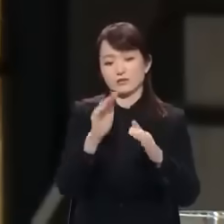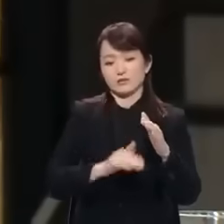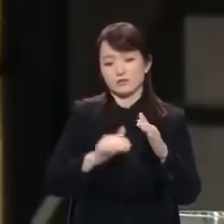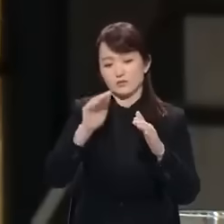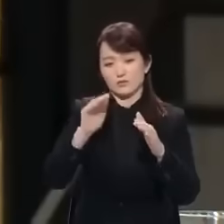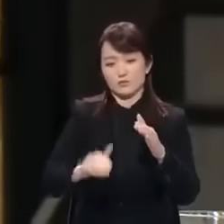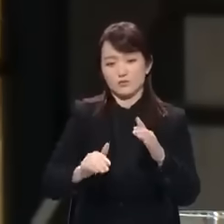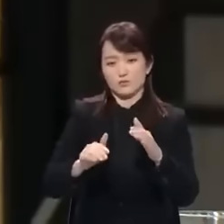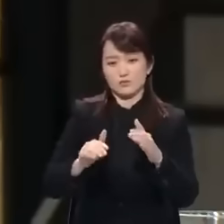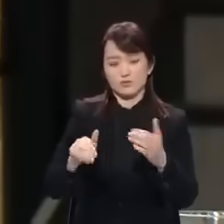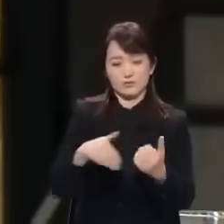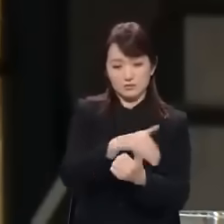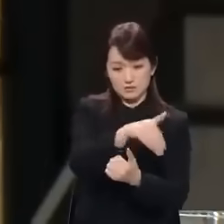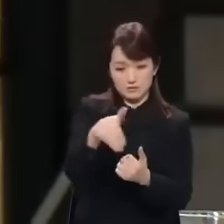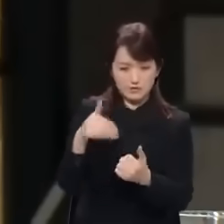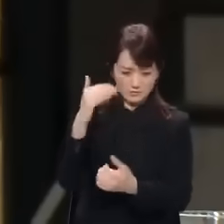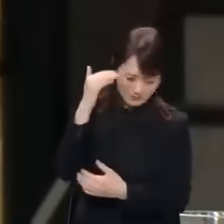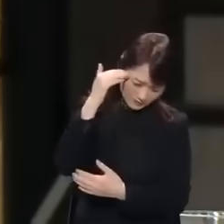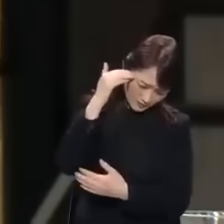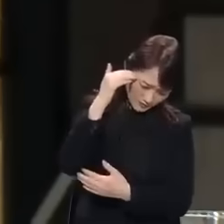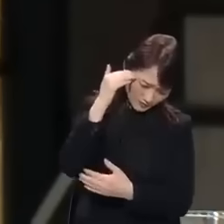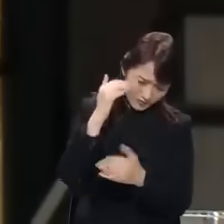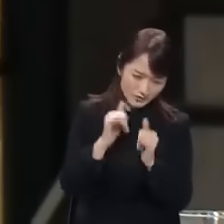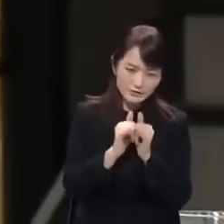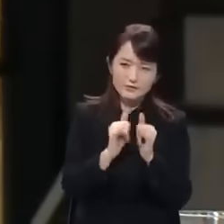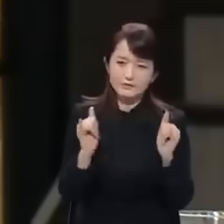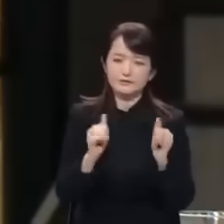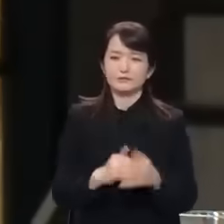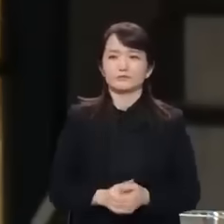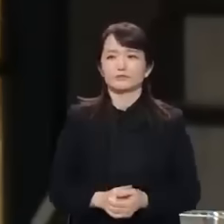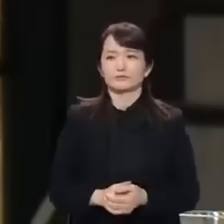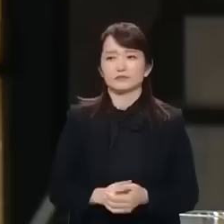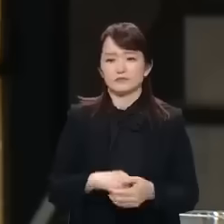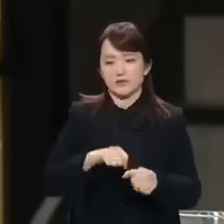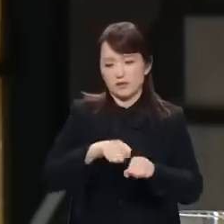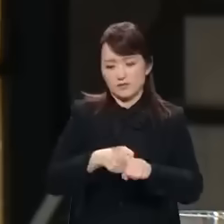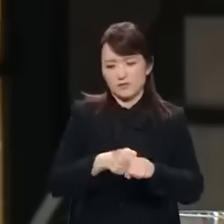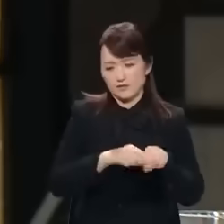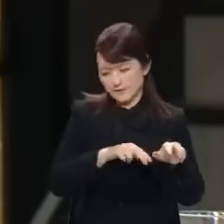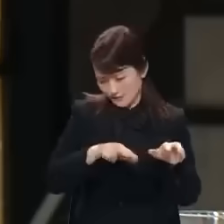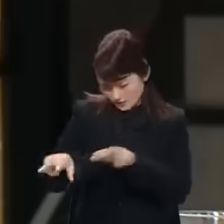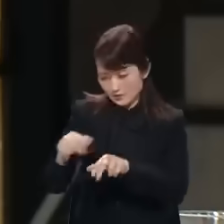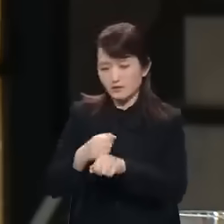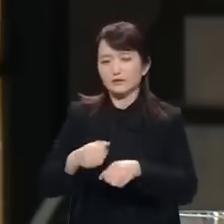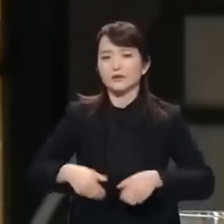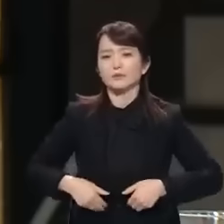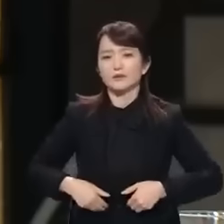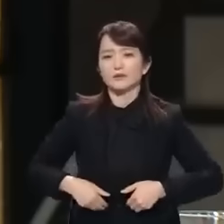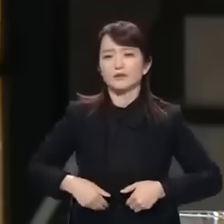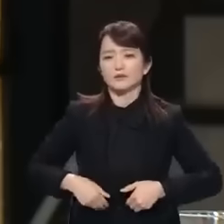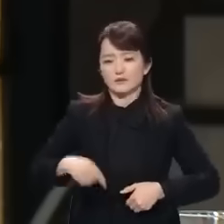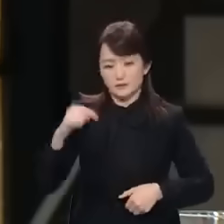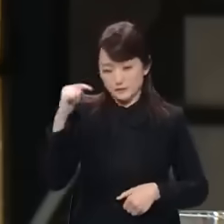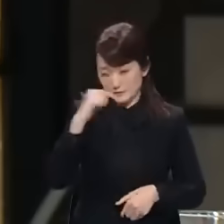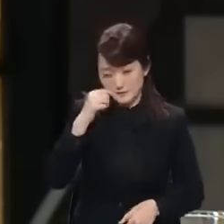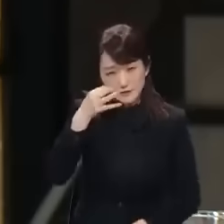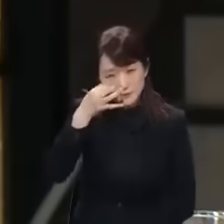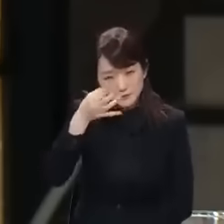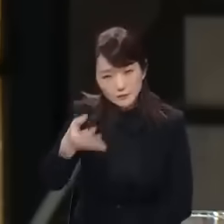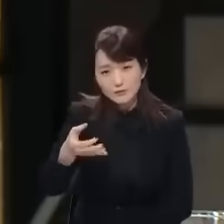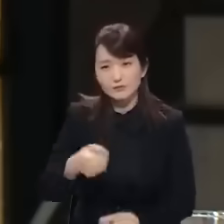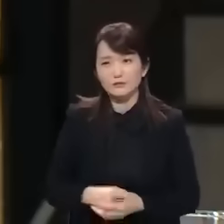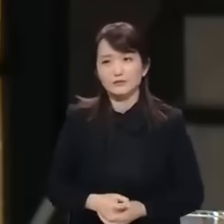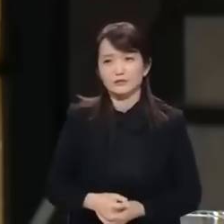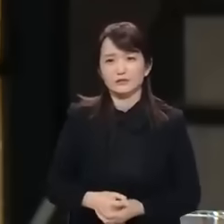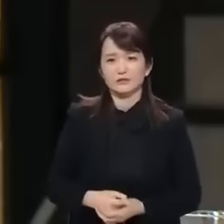공공질서를 침해하는 사범에 대해서는 형벌에 있어서의 어떤 그 즉시성과 확실성, 엄격성을 확실하게 보여줘야만